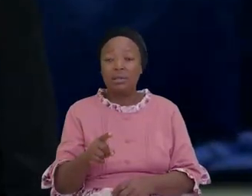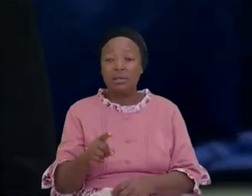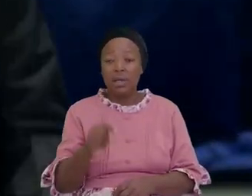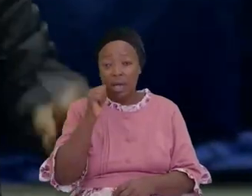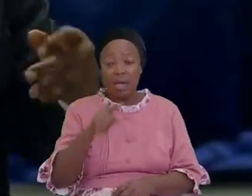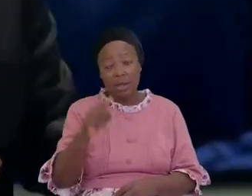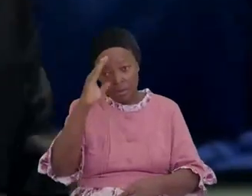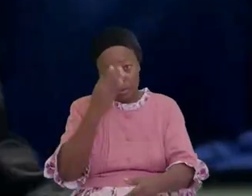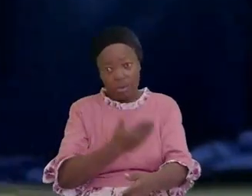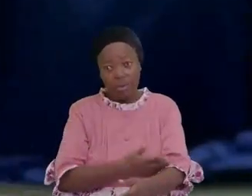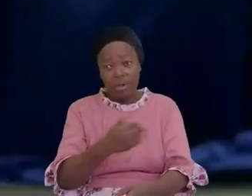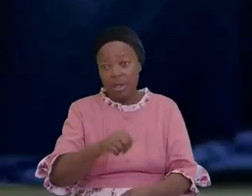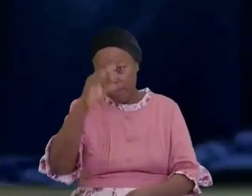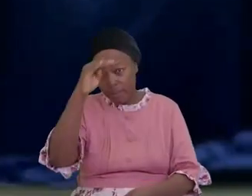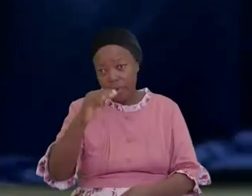garçon,